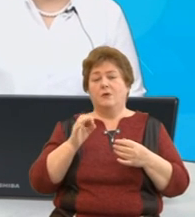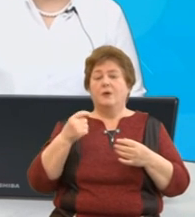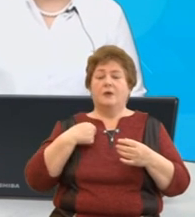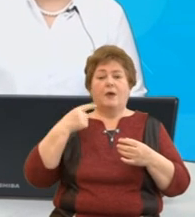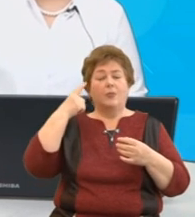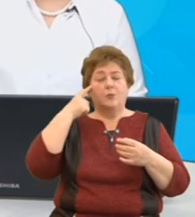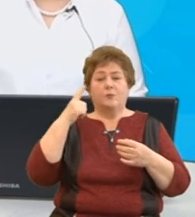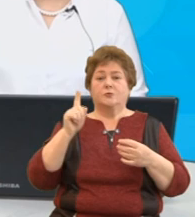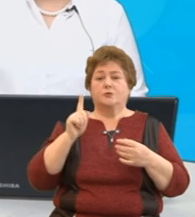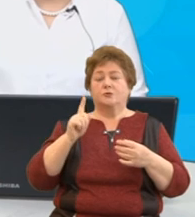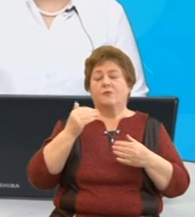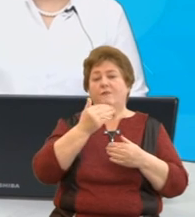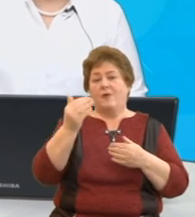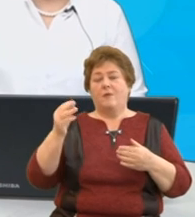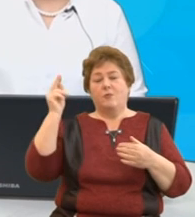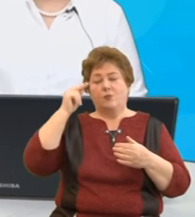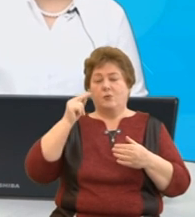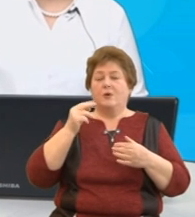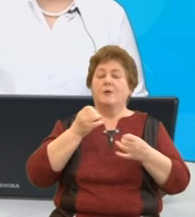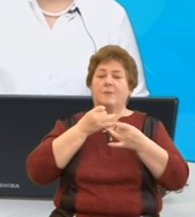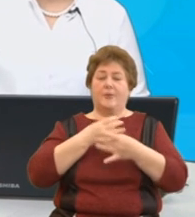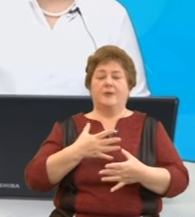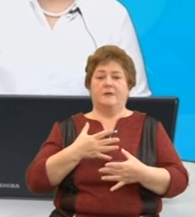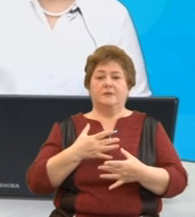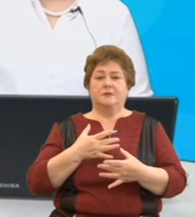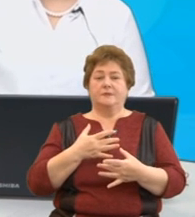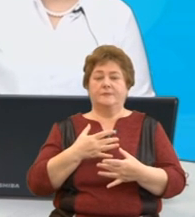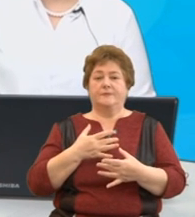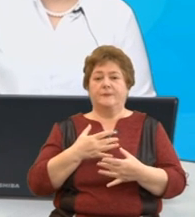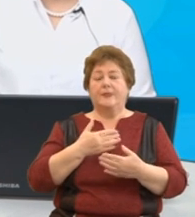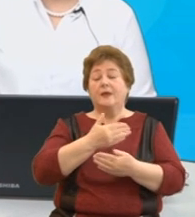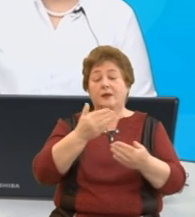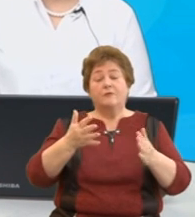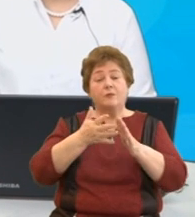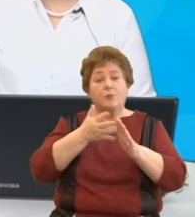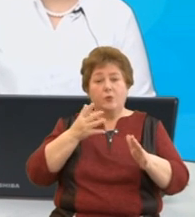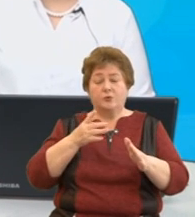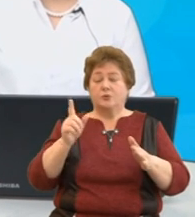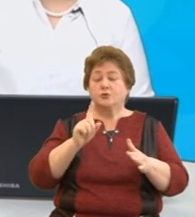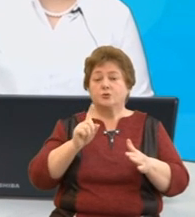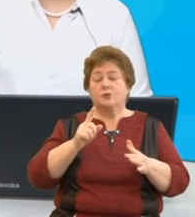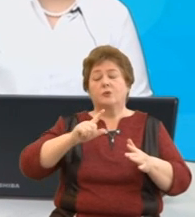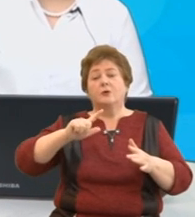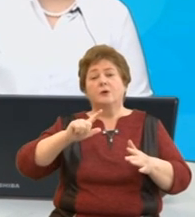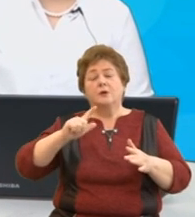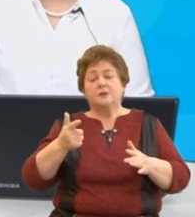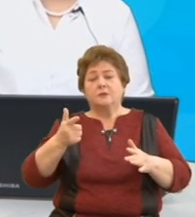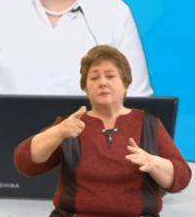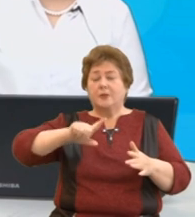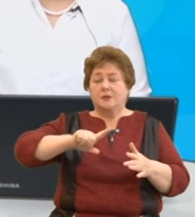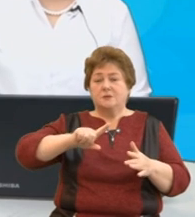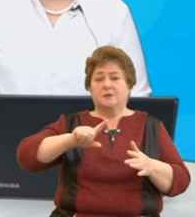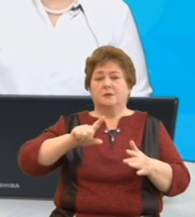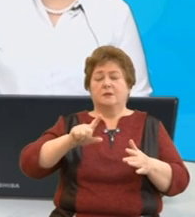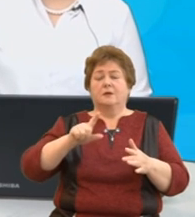надеюсь что вам урок очень понравится и вы усвоили что разделительный твёрдый и мягкие